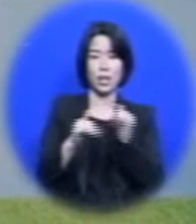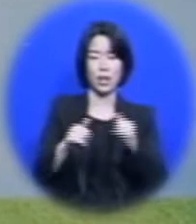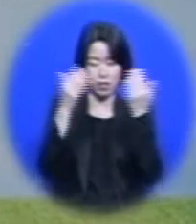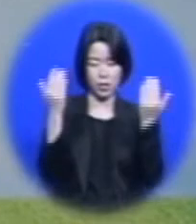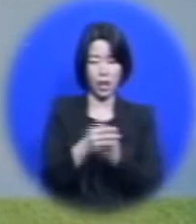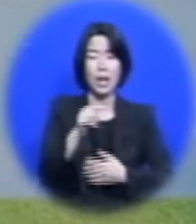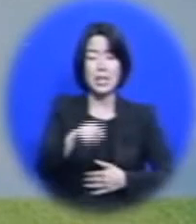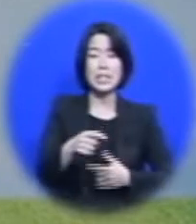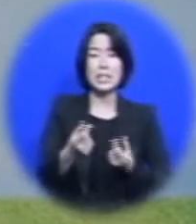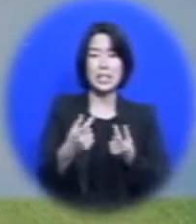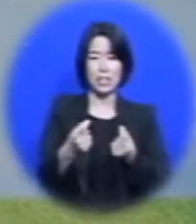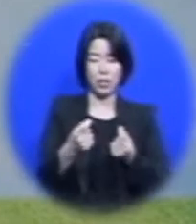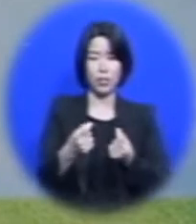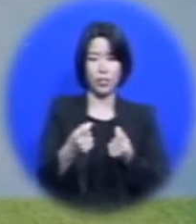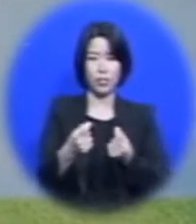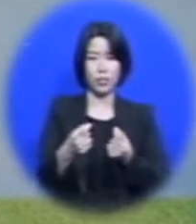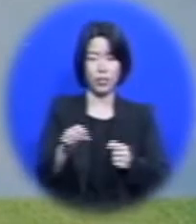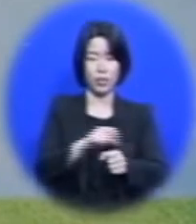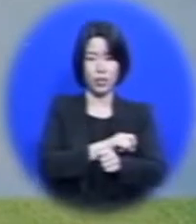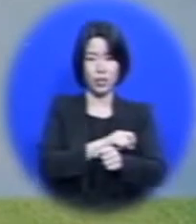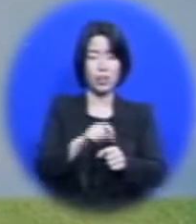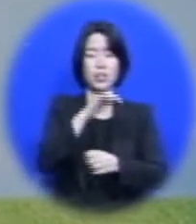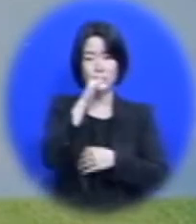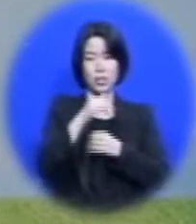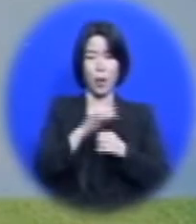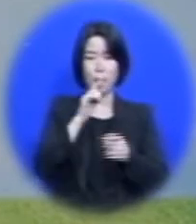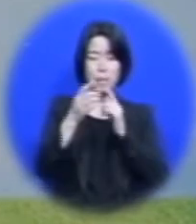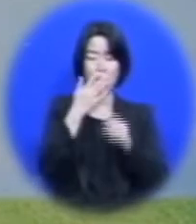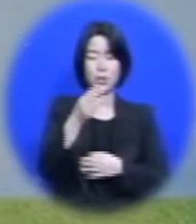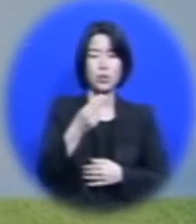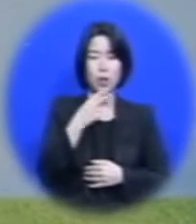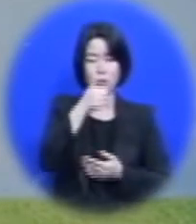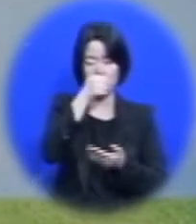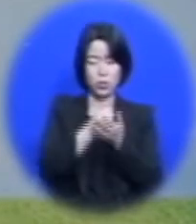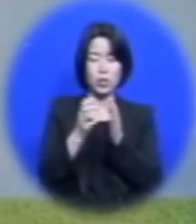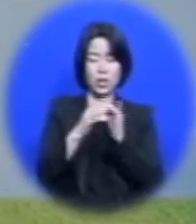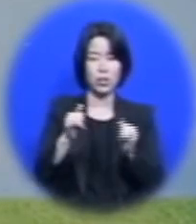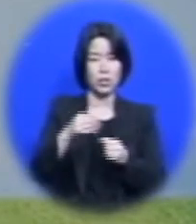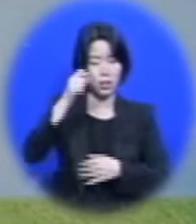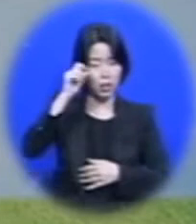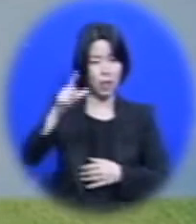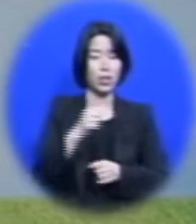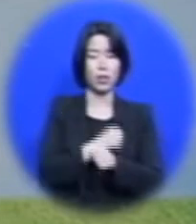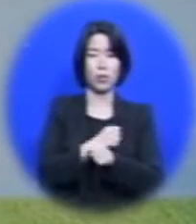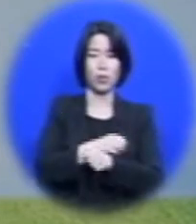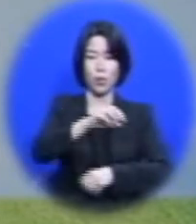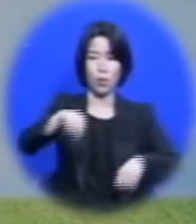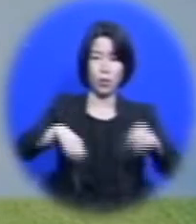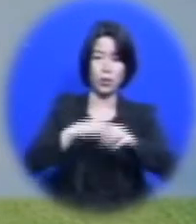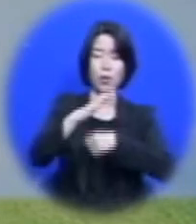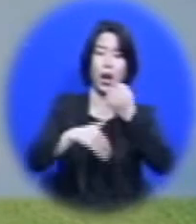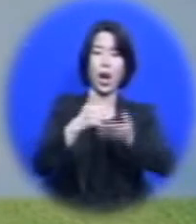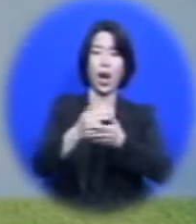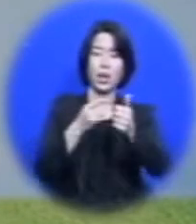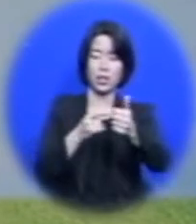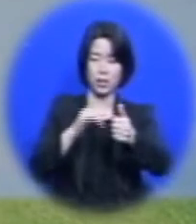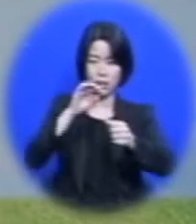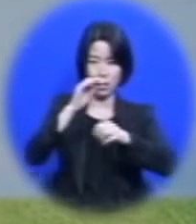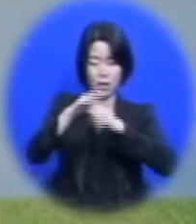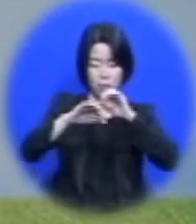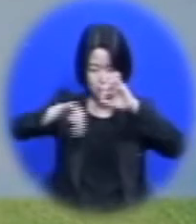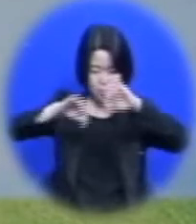있습니다. 말할 수 없는 죄인, 지옥에 갈 수밖에 없는 죄인인 걸 깨닫고 오히려 하나님께